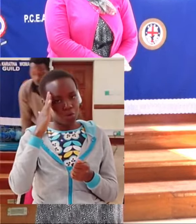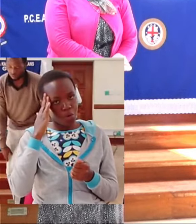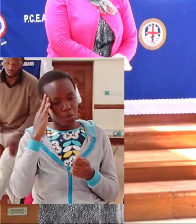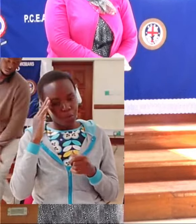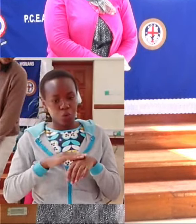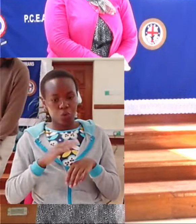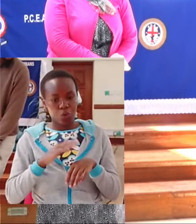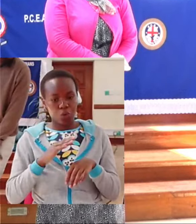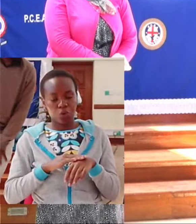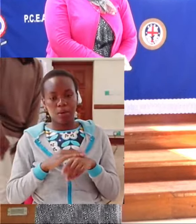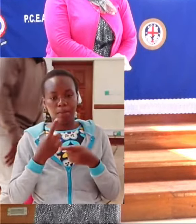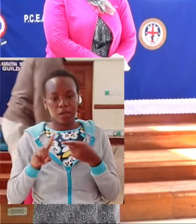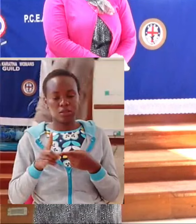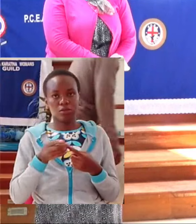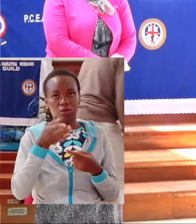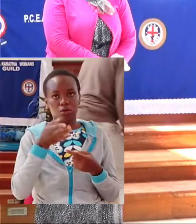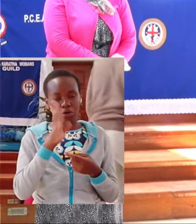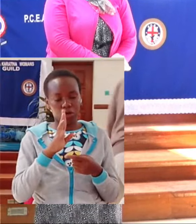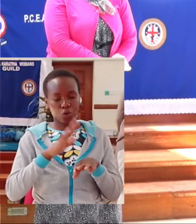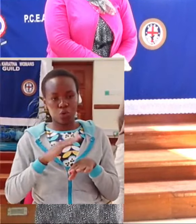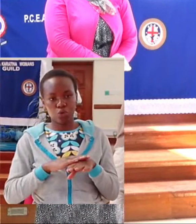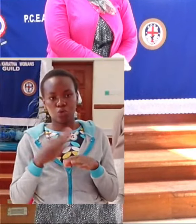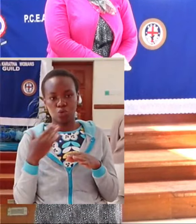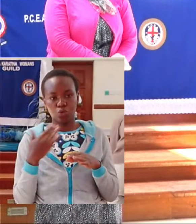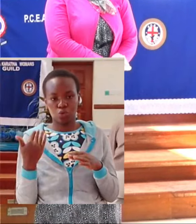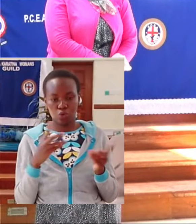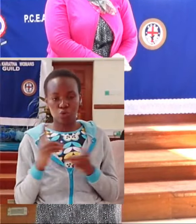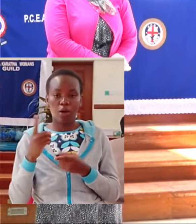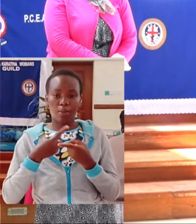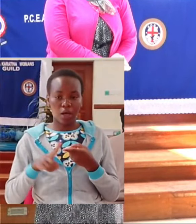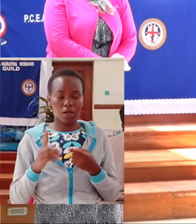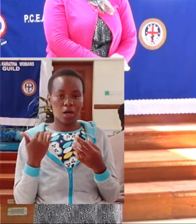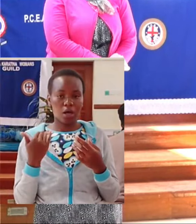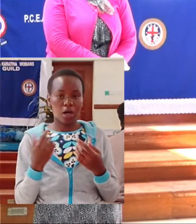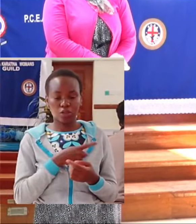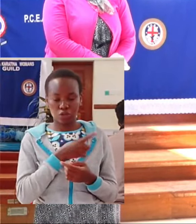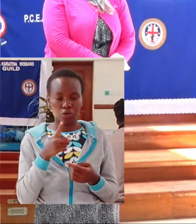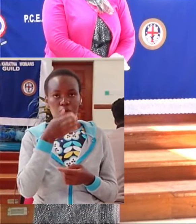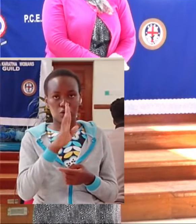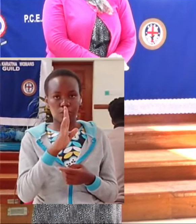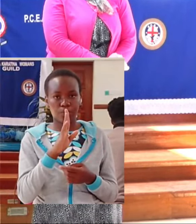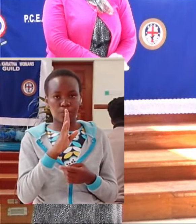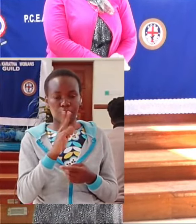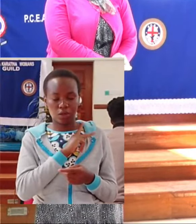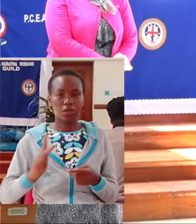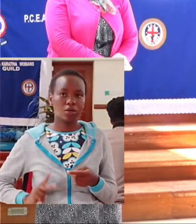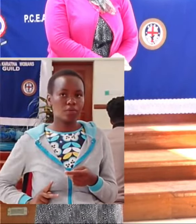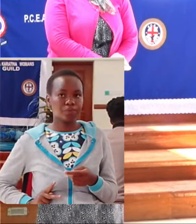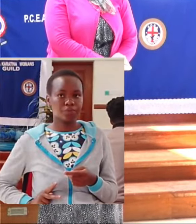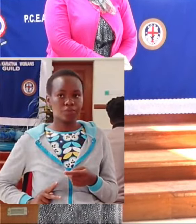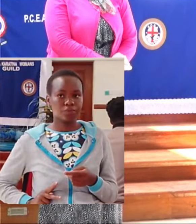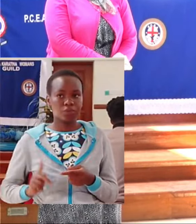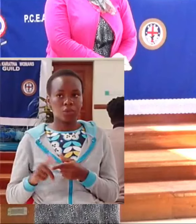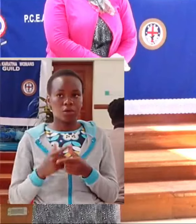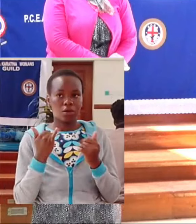ti ithwagiriru kumakira. Ona tigweka twekita wega kumakira Ngai. Kwete tha ciaku muthamaki mwene hinya Ngai.